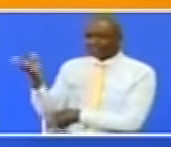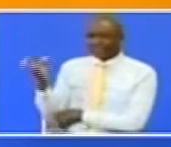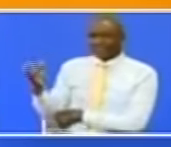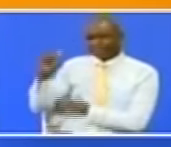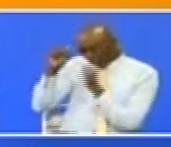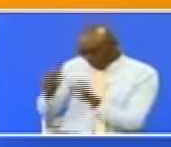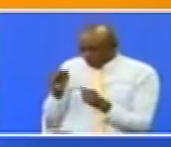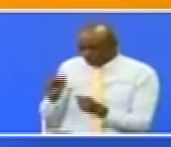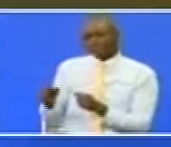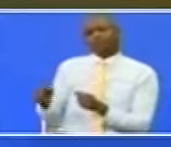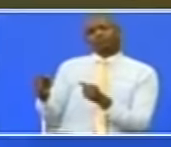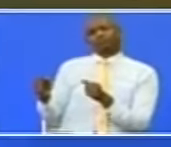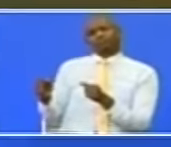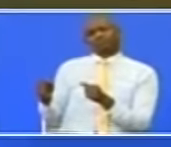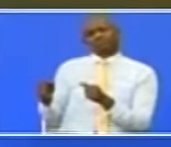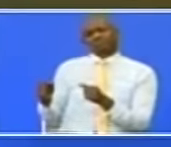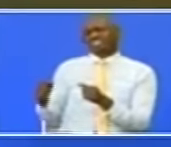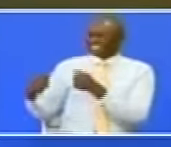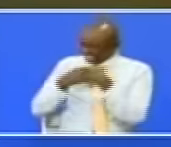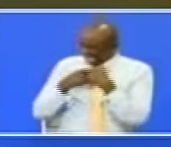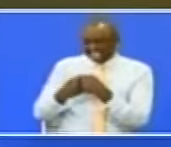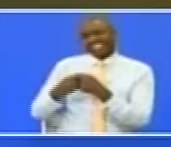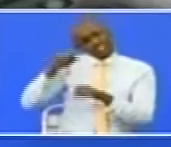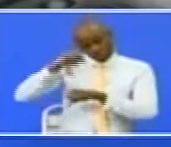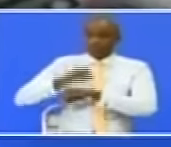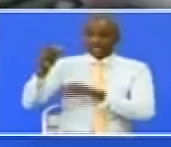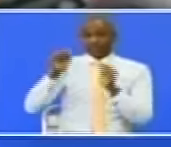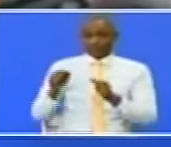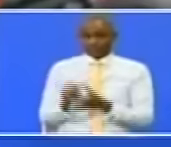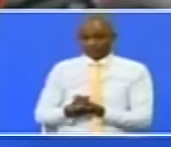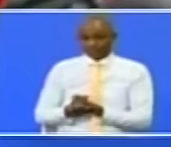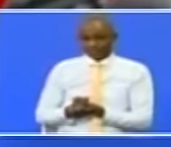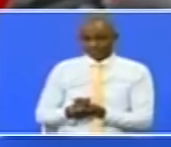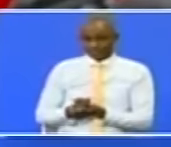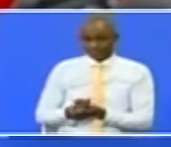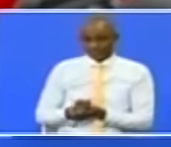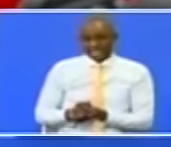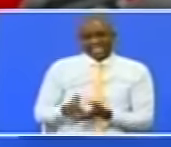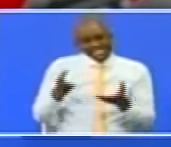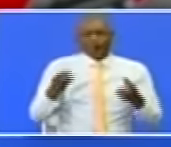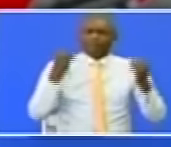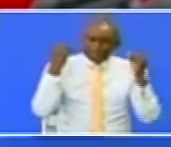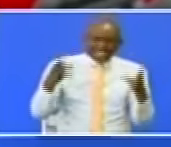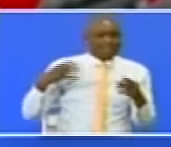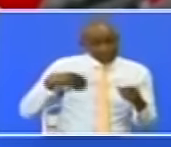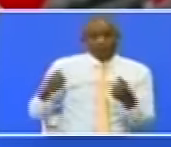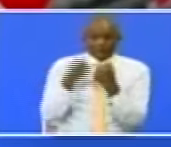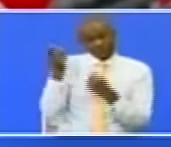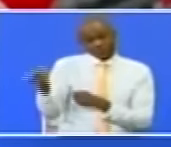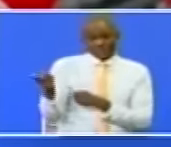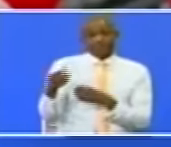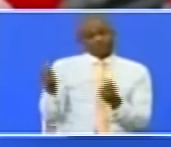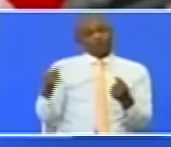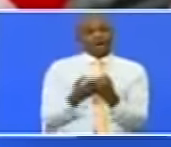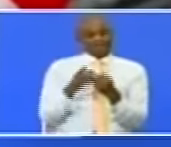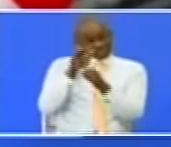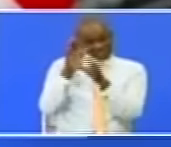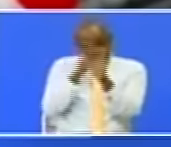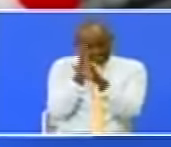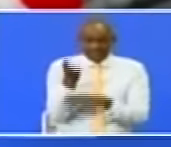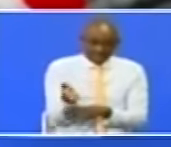wamepata changamoto changamoto kutoka kwa shule. Huku visa vingi vikizikwa kimya kimya, mwaka 2006